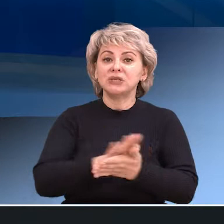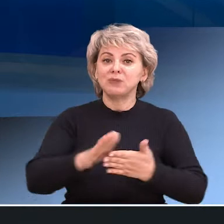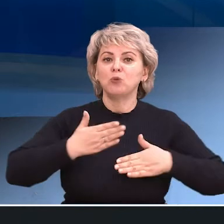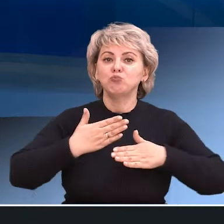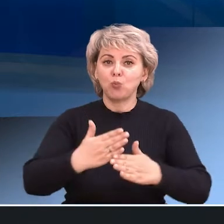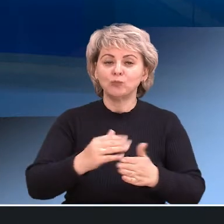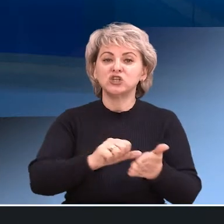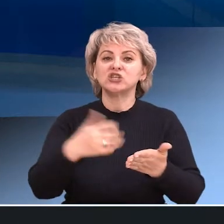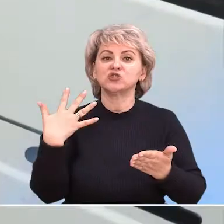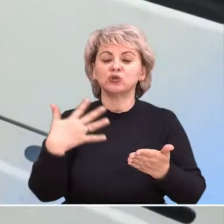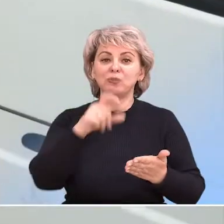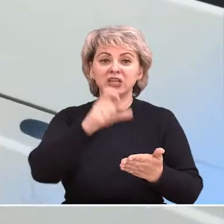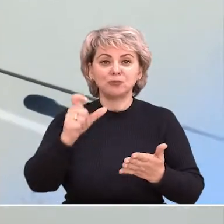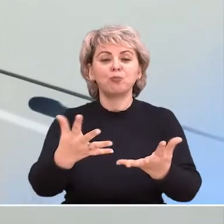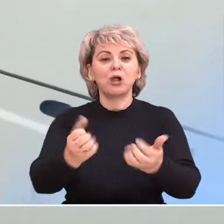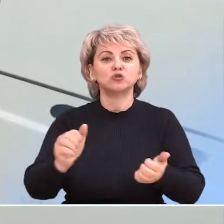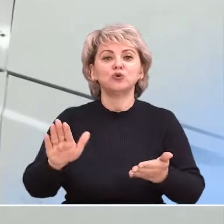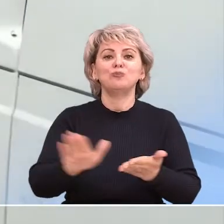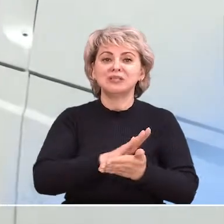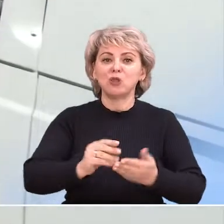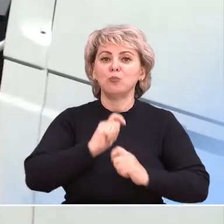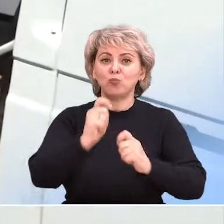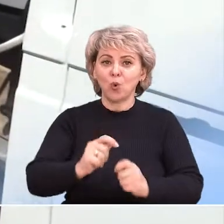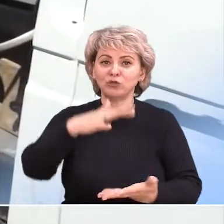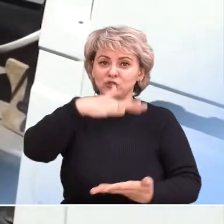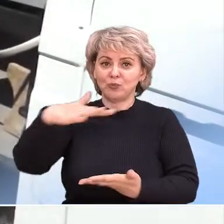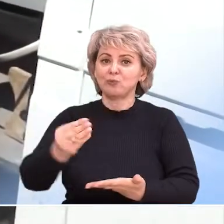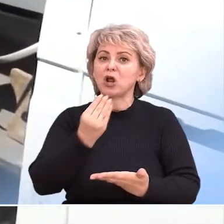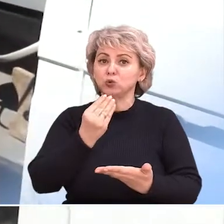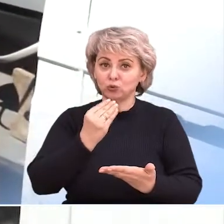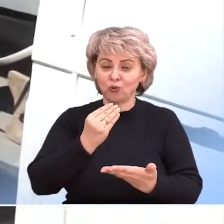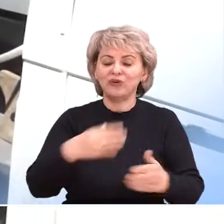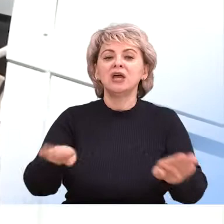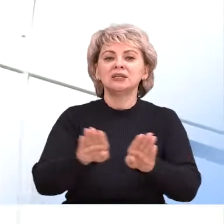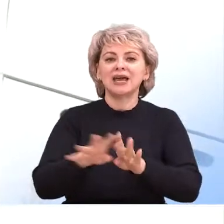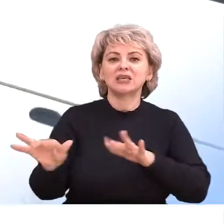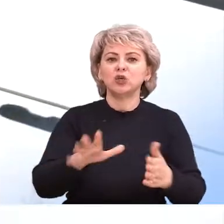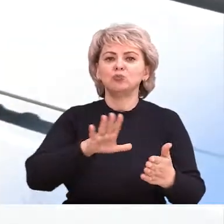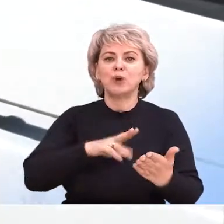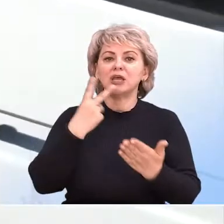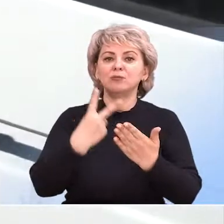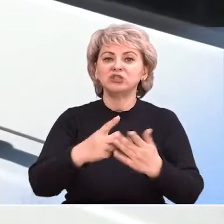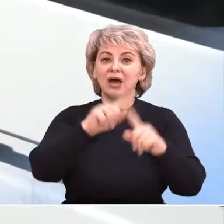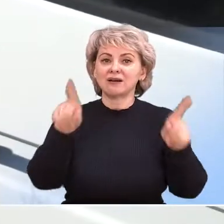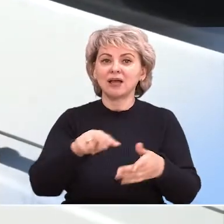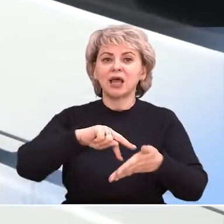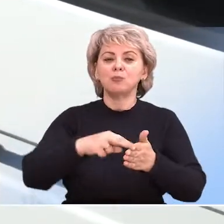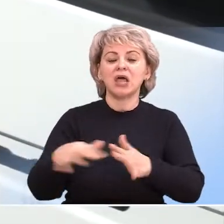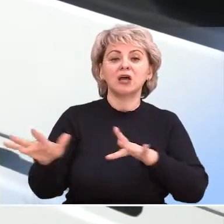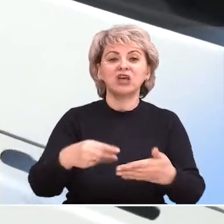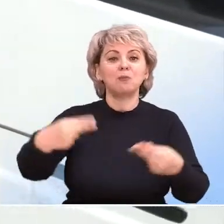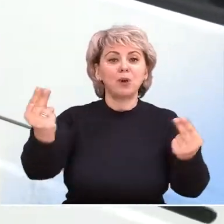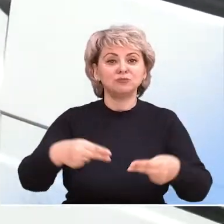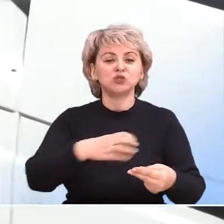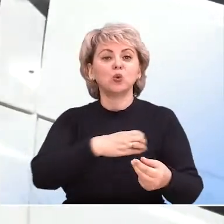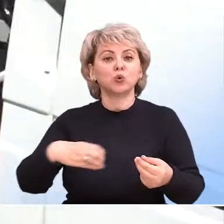получили гуманитарную помощь. 605 дончан получили благотворительную помощь в виде продуктовых наборов. Такие меры были предусмотрены в рамках